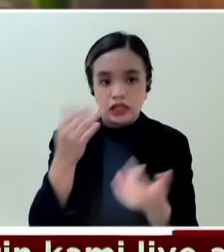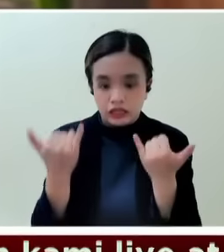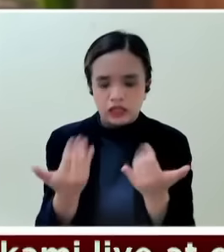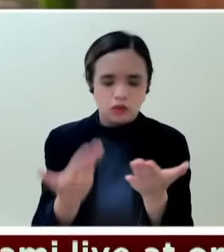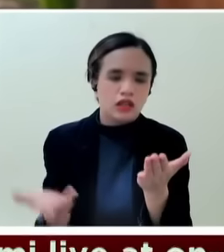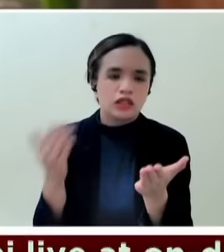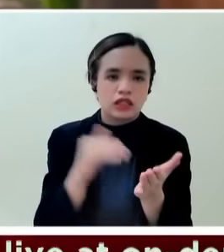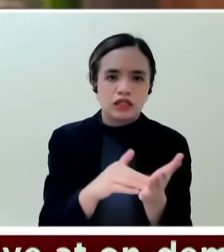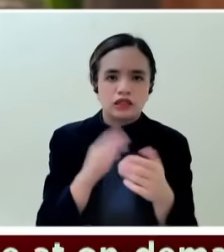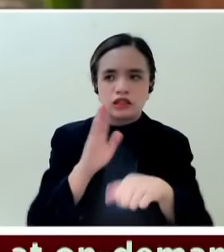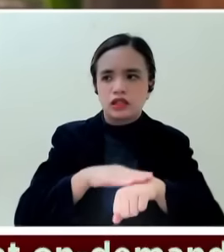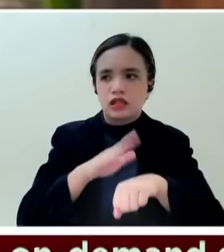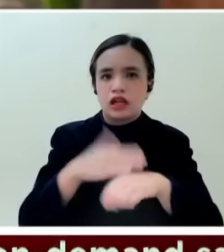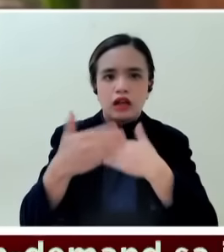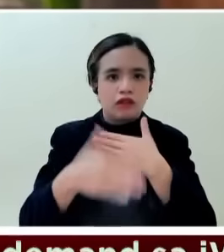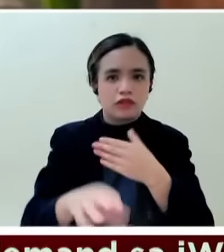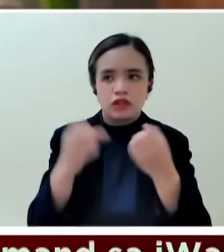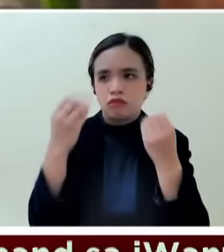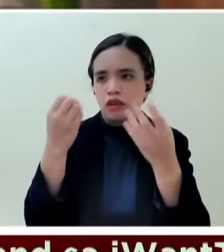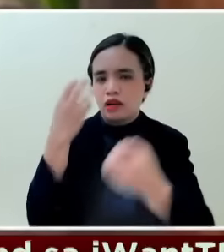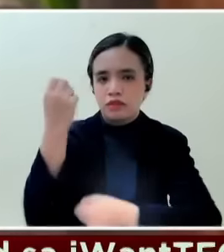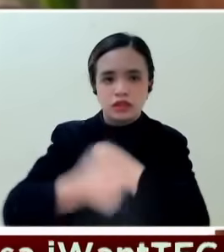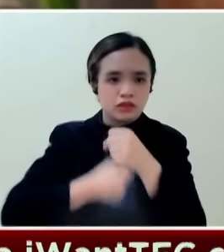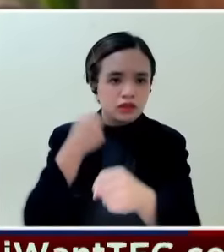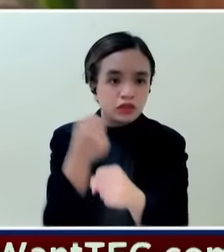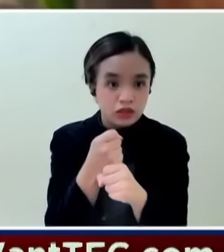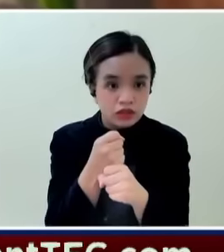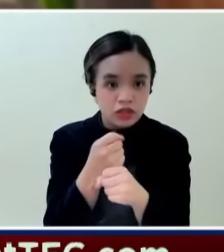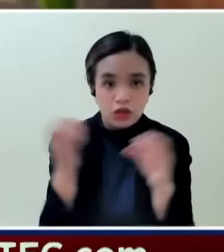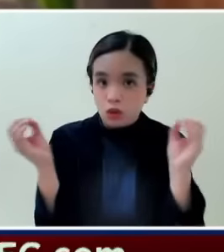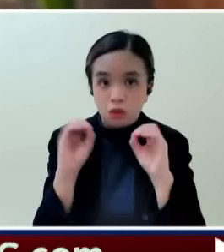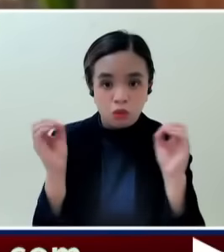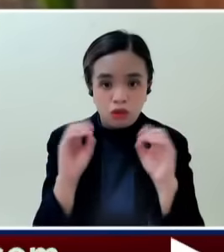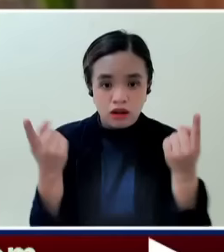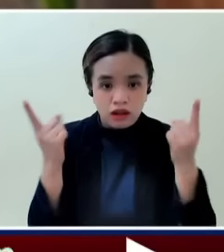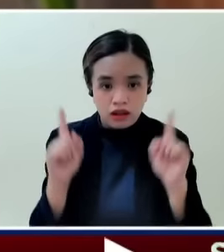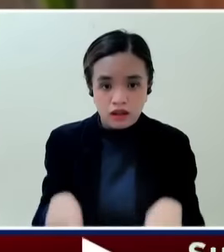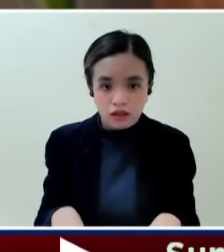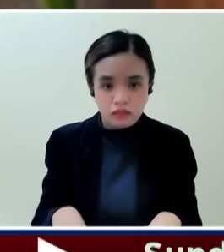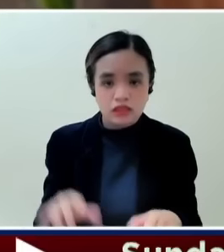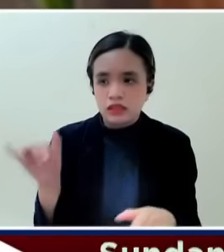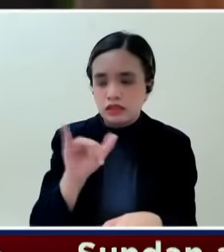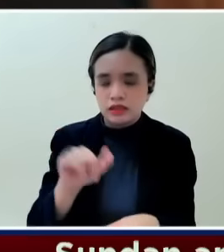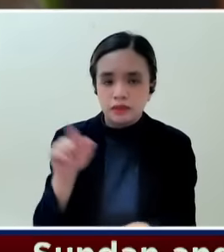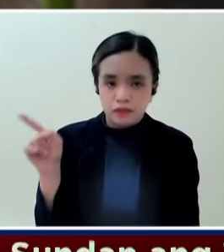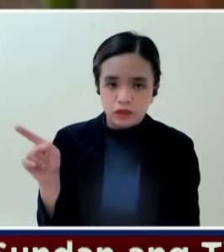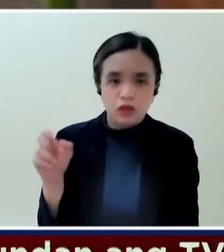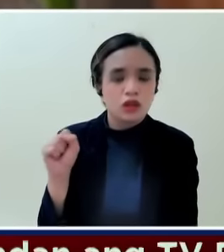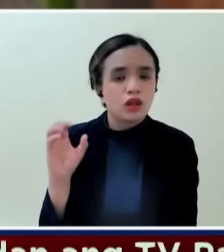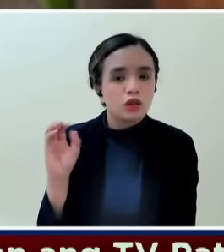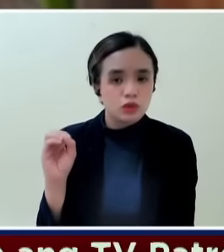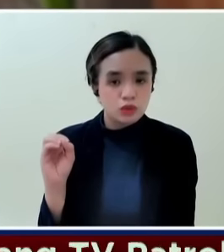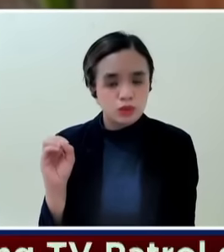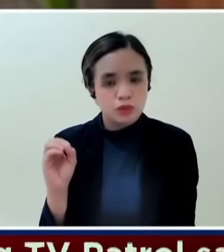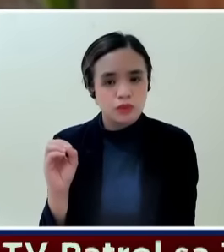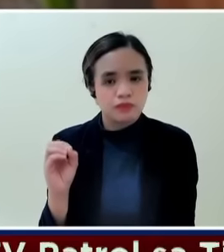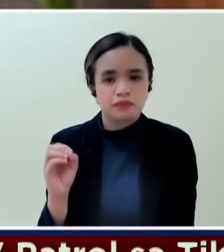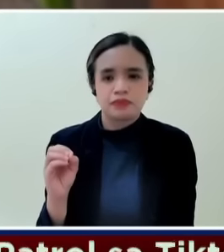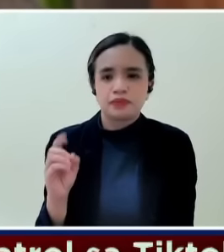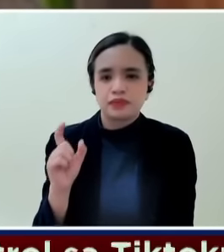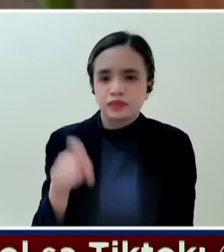after how many decades of no incident like this. So we have